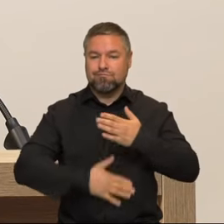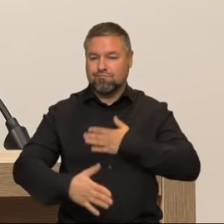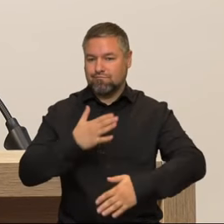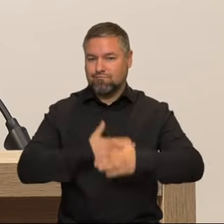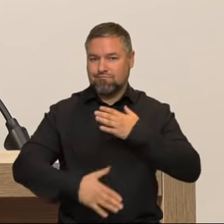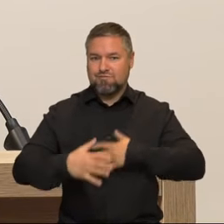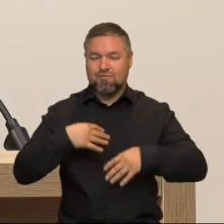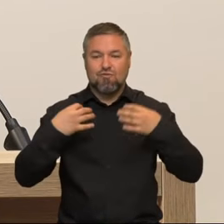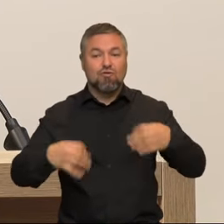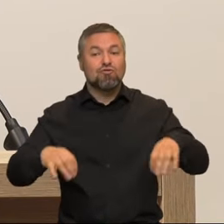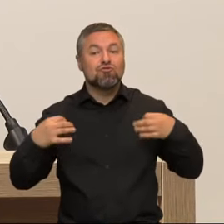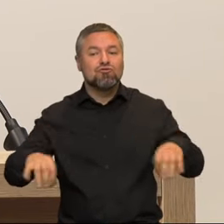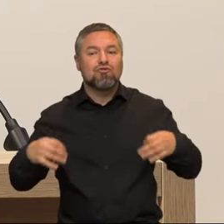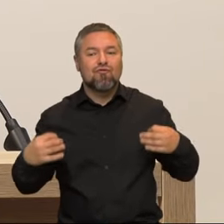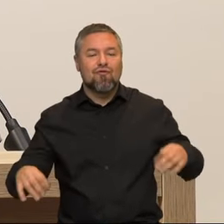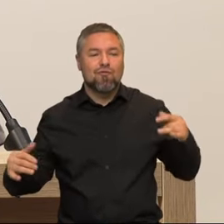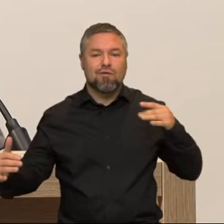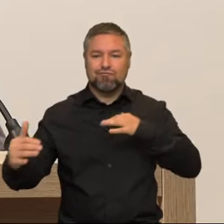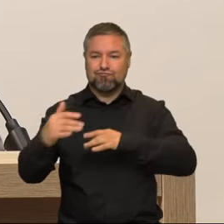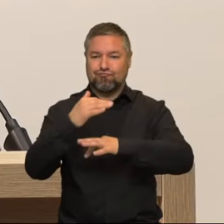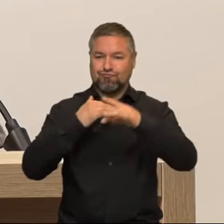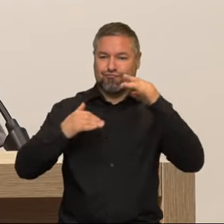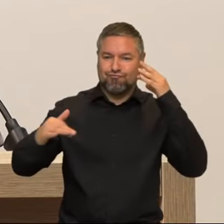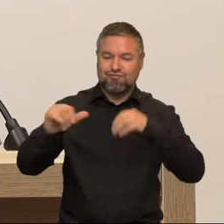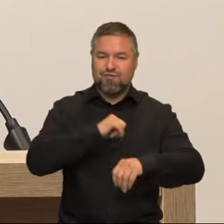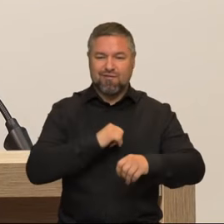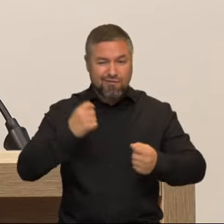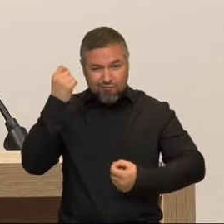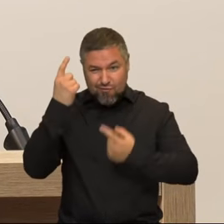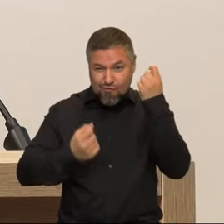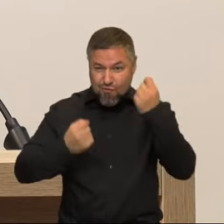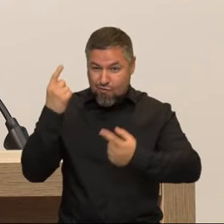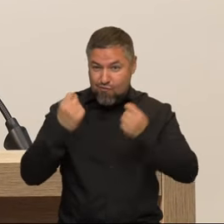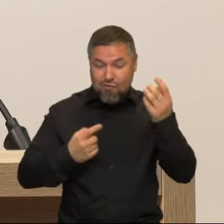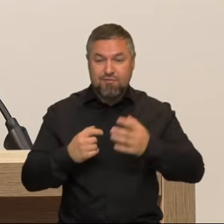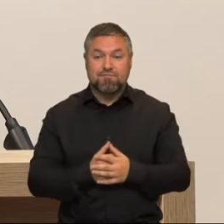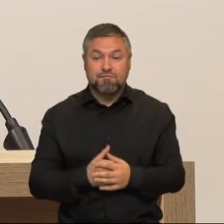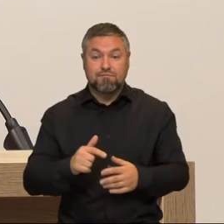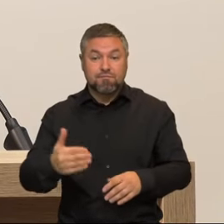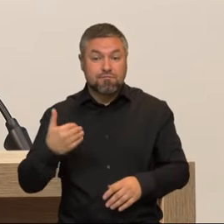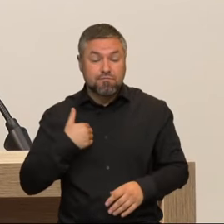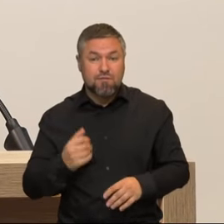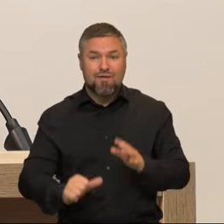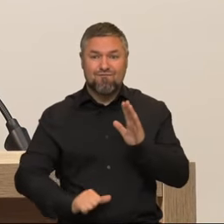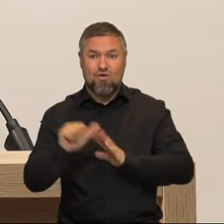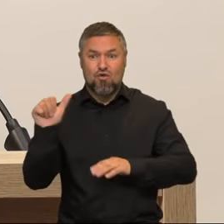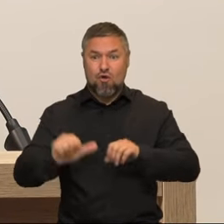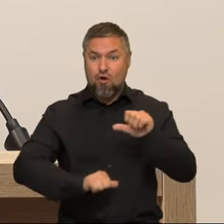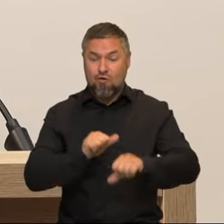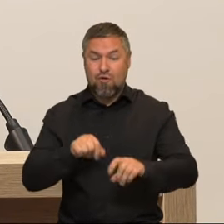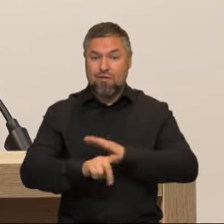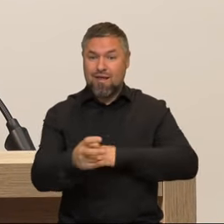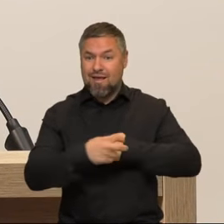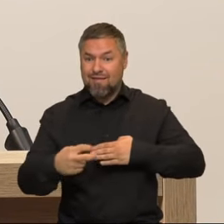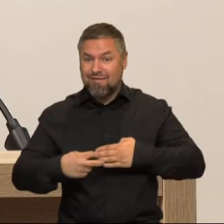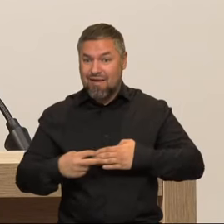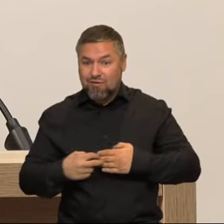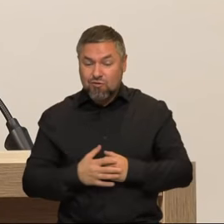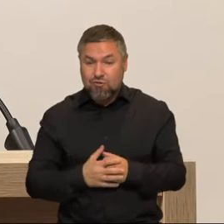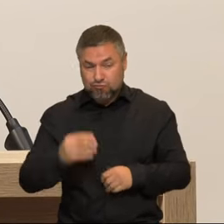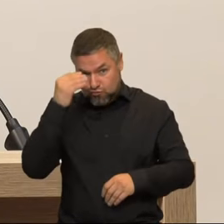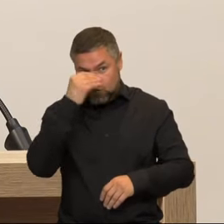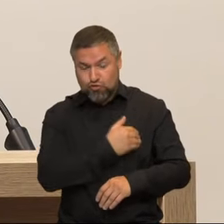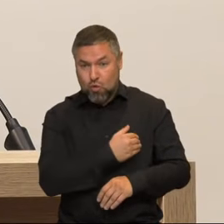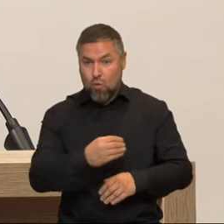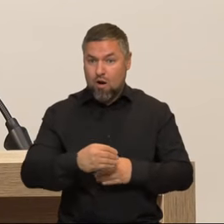się swobodnym przepływem naszej kreatywności. Był to też rok wyjątkowy dla doktorantów Interdyscyplinarnej